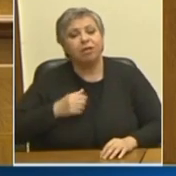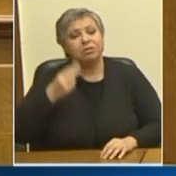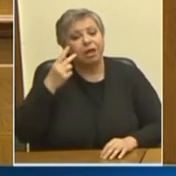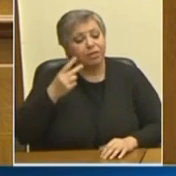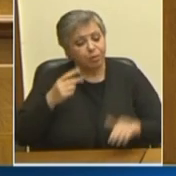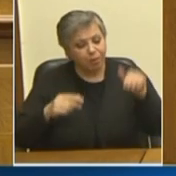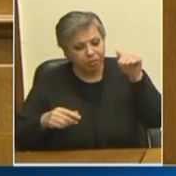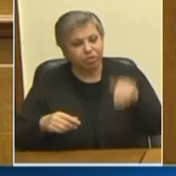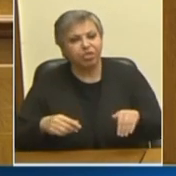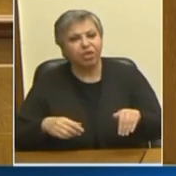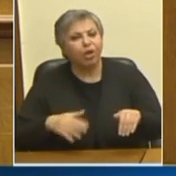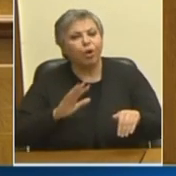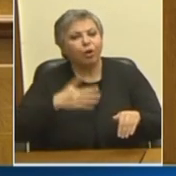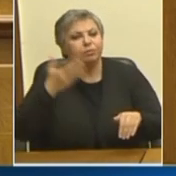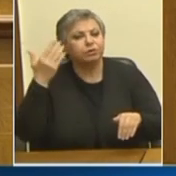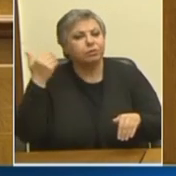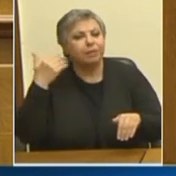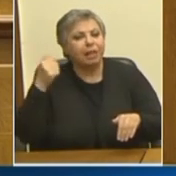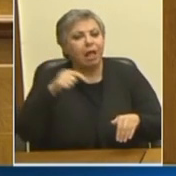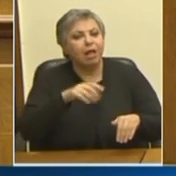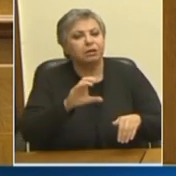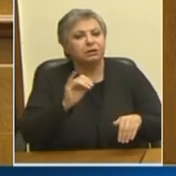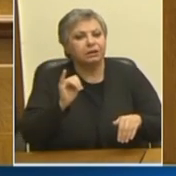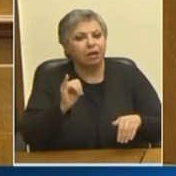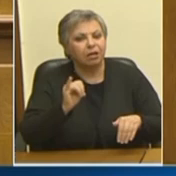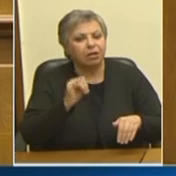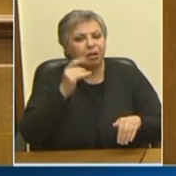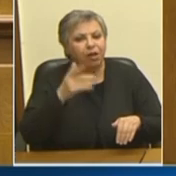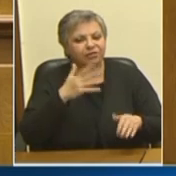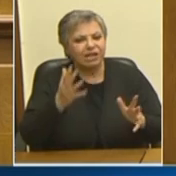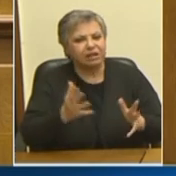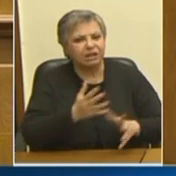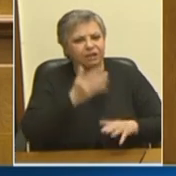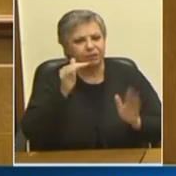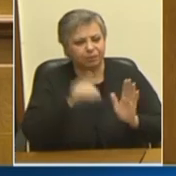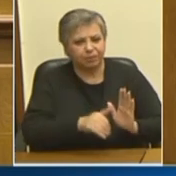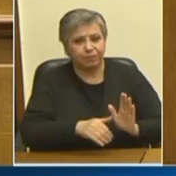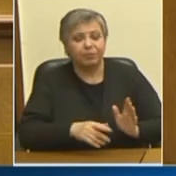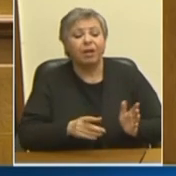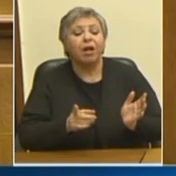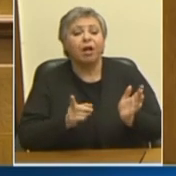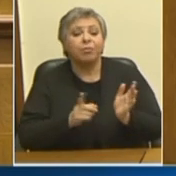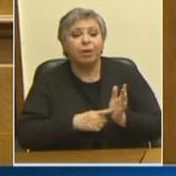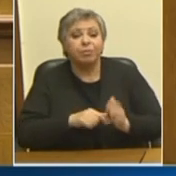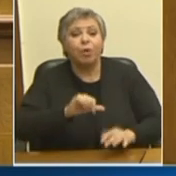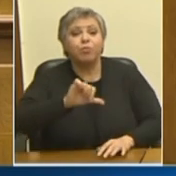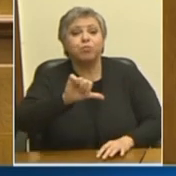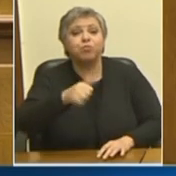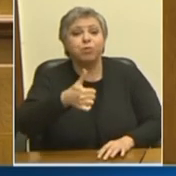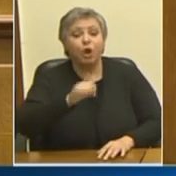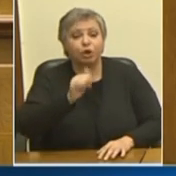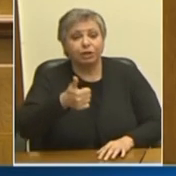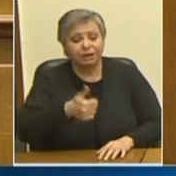Να το ξεκαθαρίσουμε. Πρέπει πρώτα να γίνει αποκομματικοποίηση του κράτους, να μπορούν τα